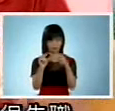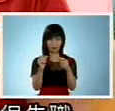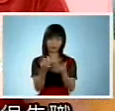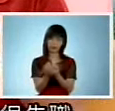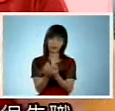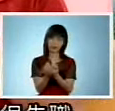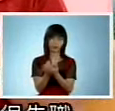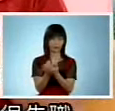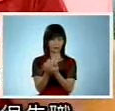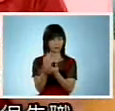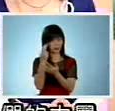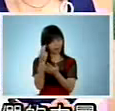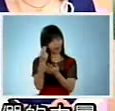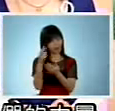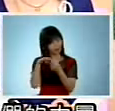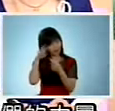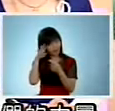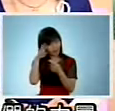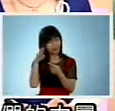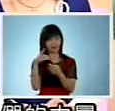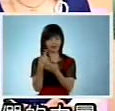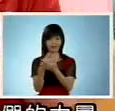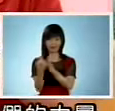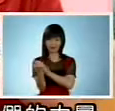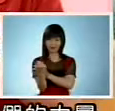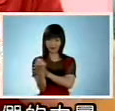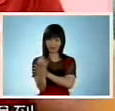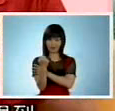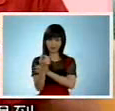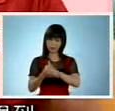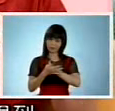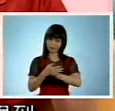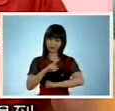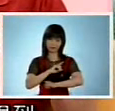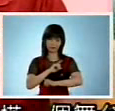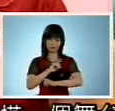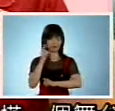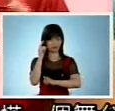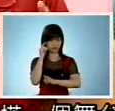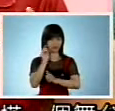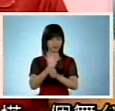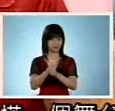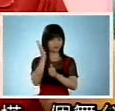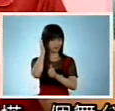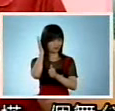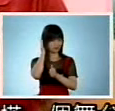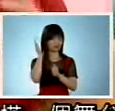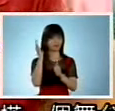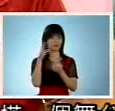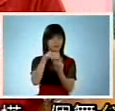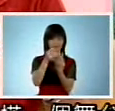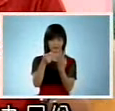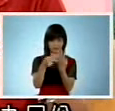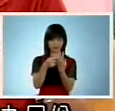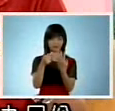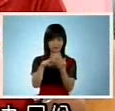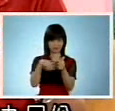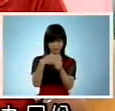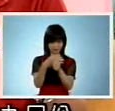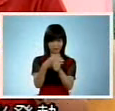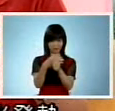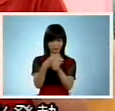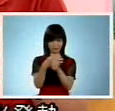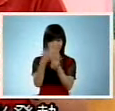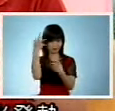应哈、啊，那我觉得就会很失职啊，所以每天鞭策我们的力量，其实就是想到我们要帮听障选手搭一个舞台，让他们能够